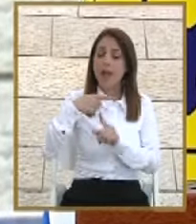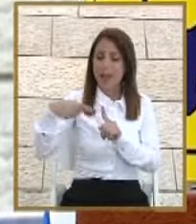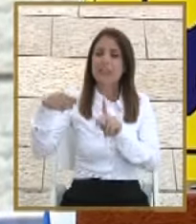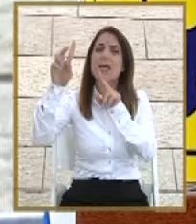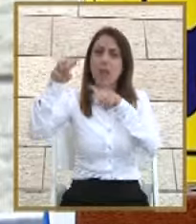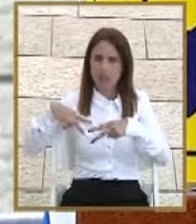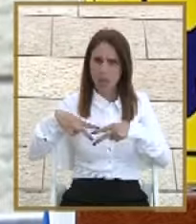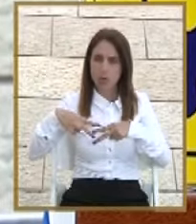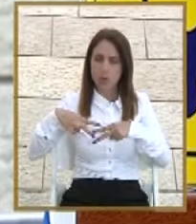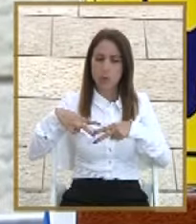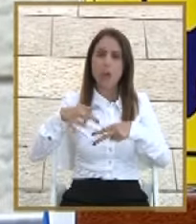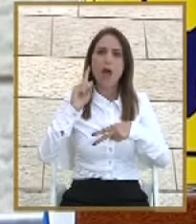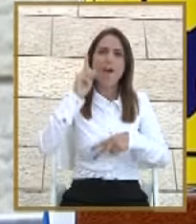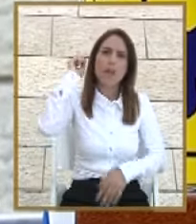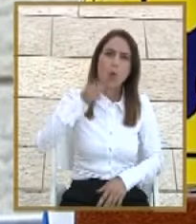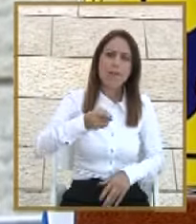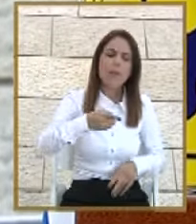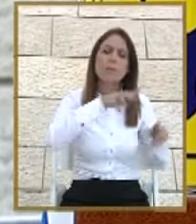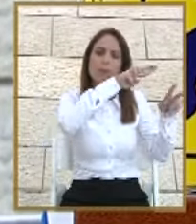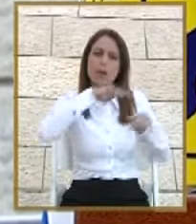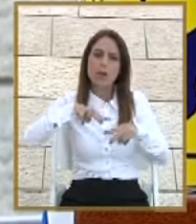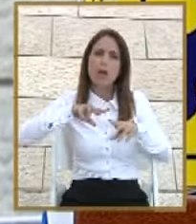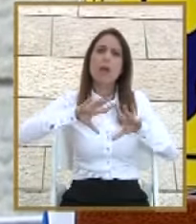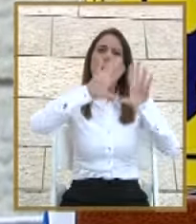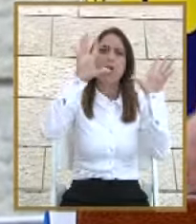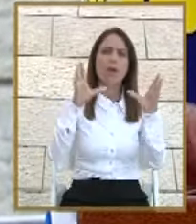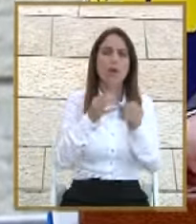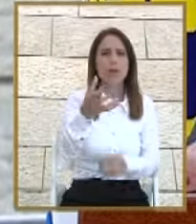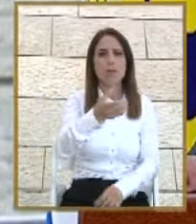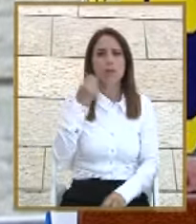אבל אנחנו מחויבים להשלימה את המשימה הקדושה הזאת.